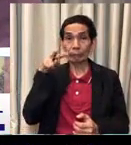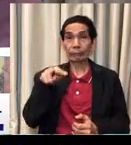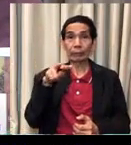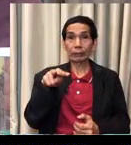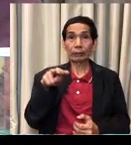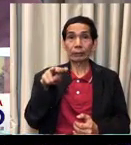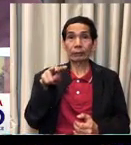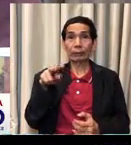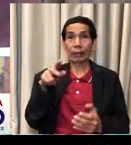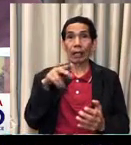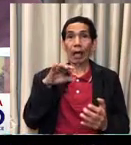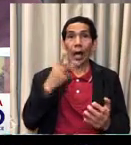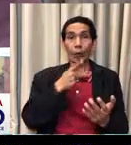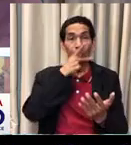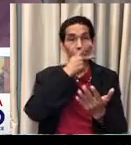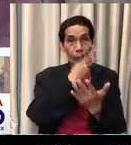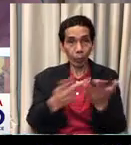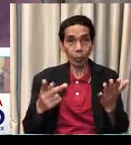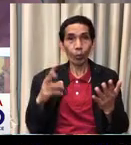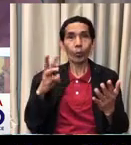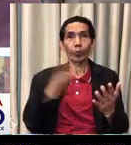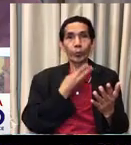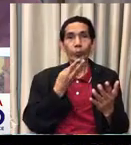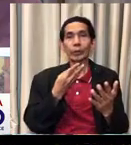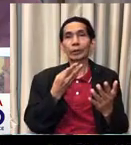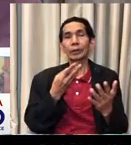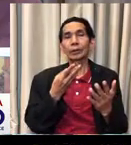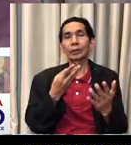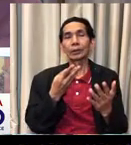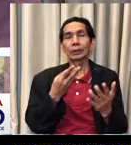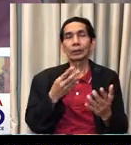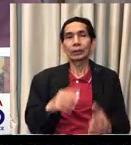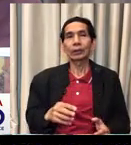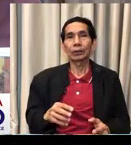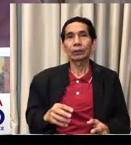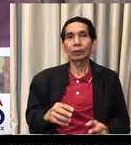naman yung ibang failure namin. But we will address it.